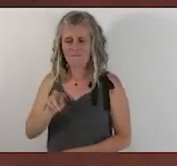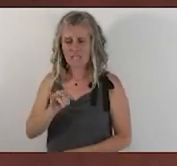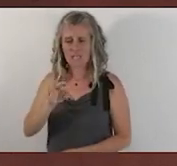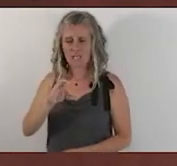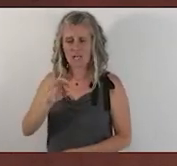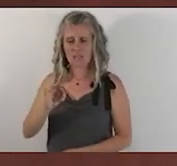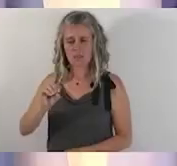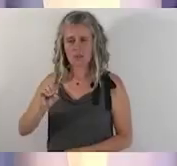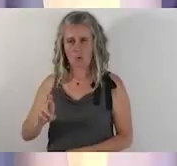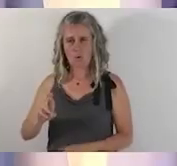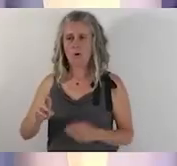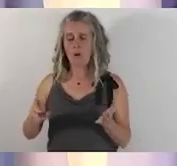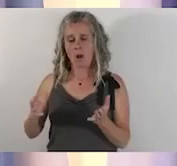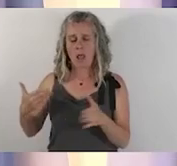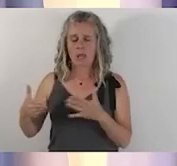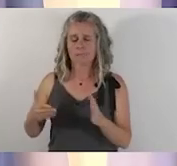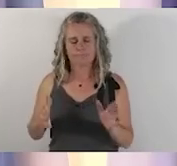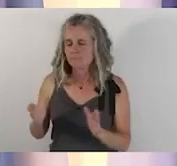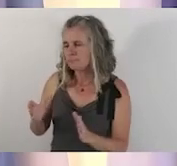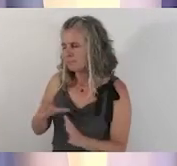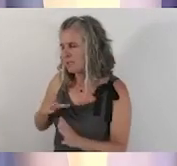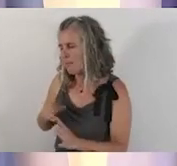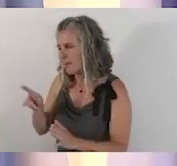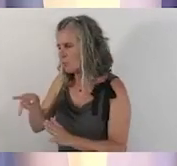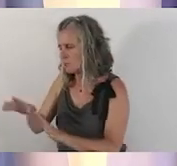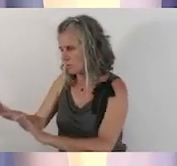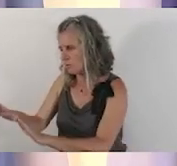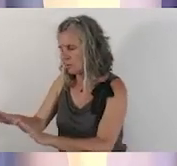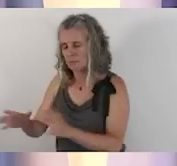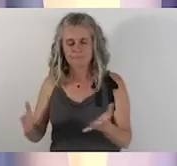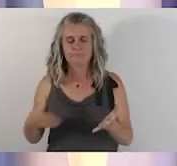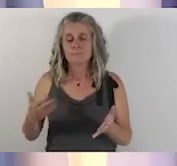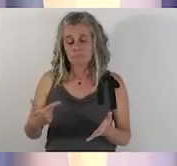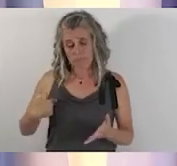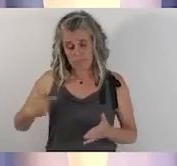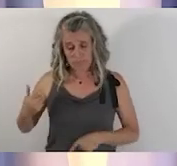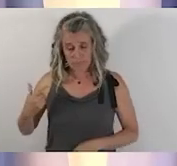votre présence et que le 25 juin, soit